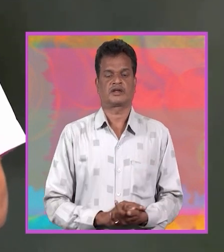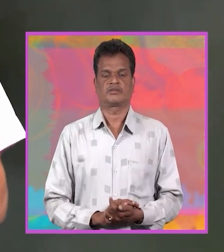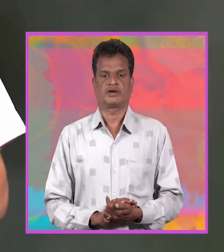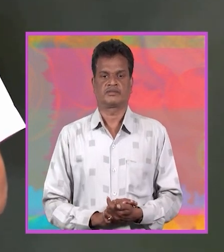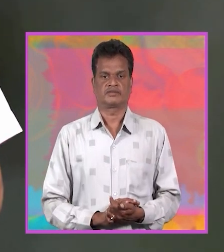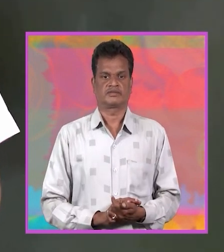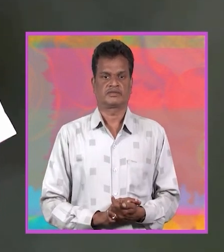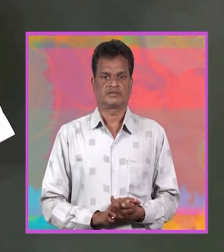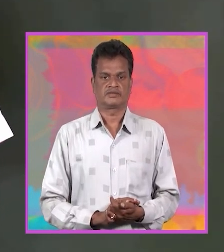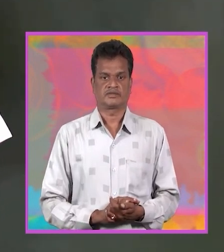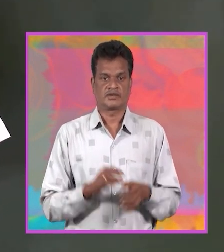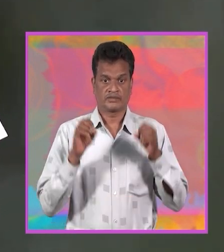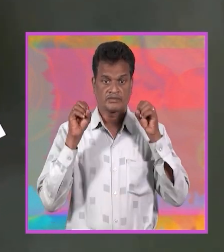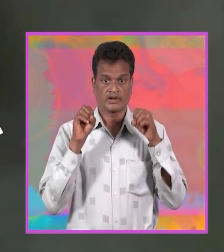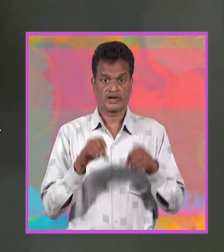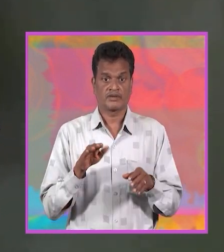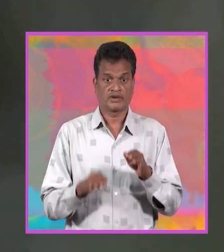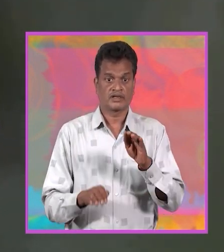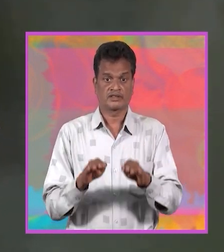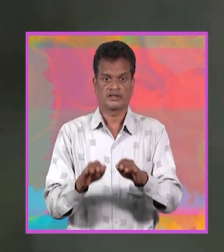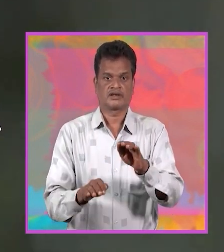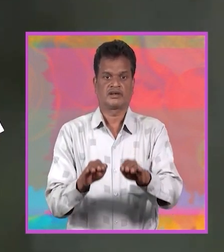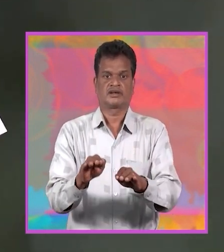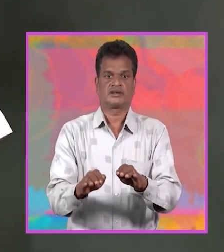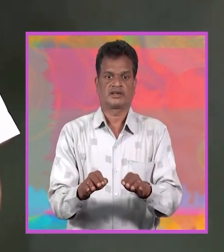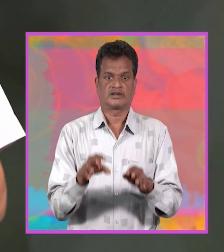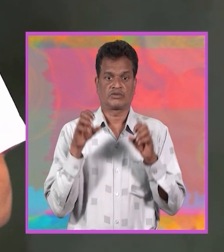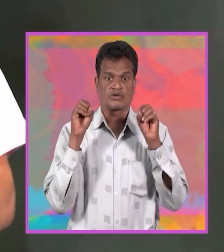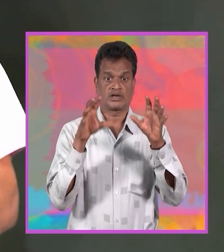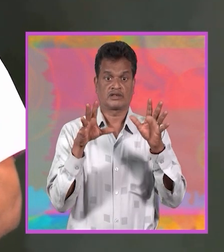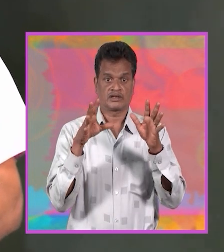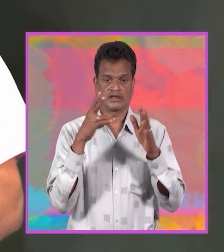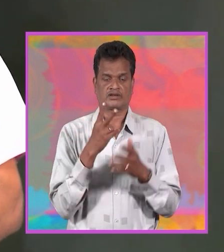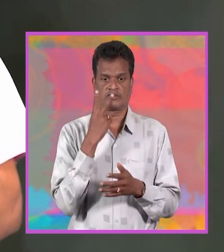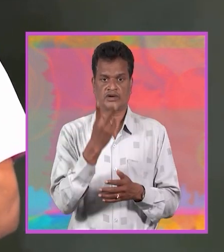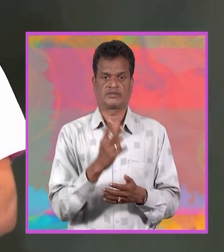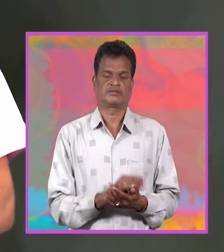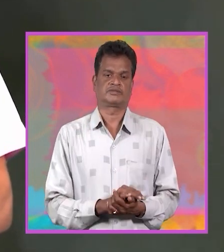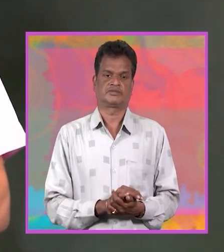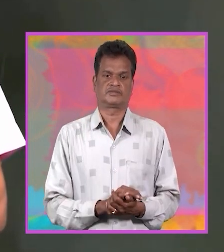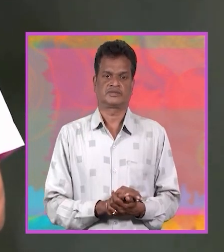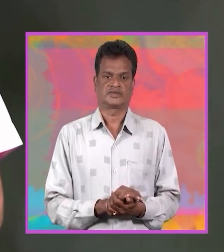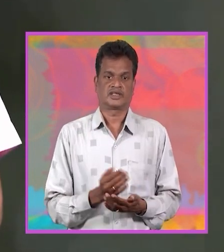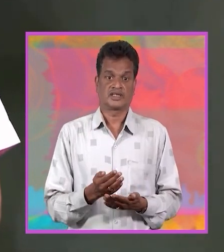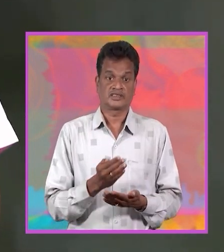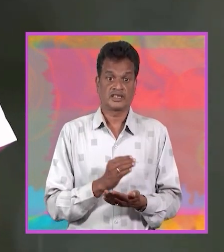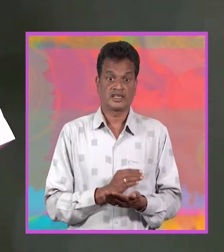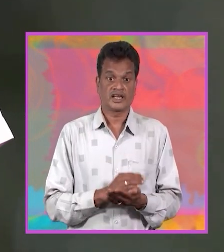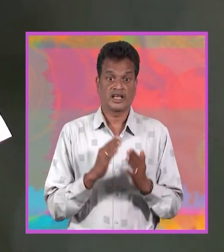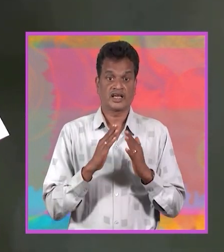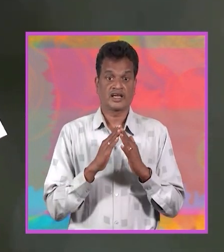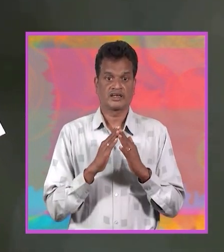மறையுமாம், மெல்ல மெல்ல நடந்துமே மிரட்டும் பார்வை பார்க்குமாம், செல்ல பிள்ளை